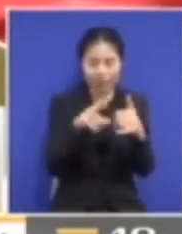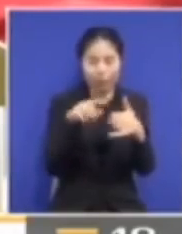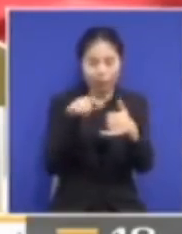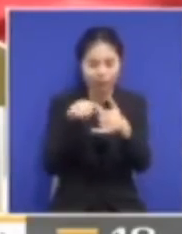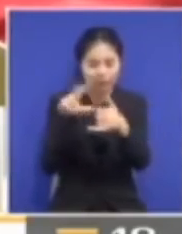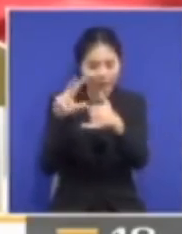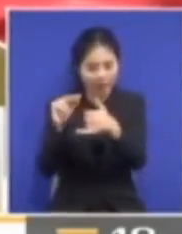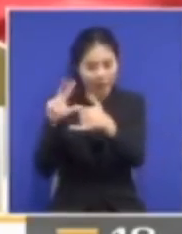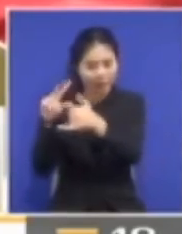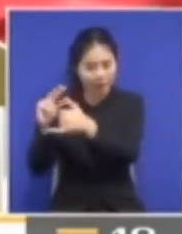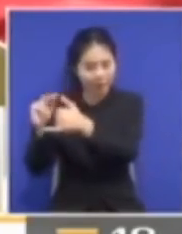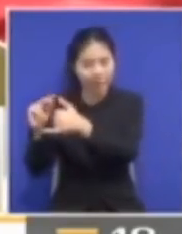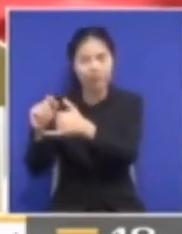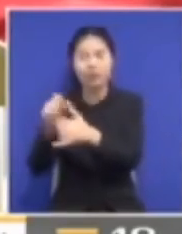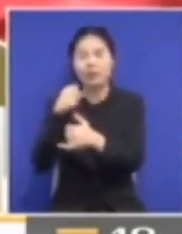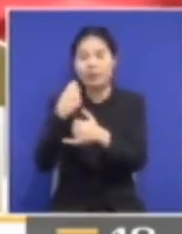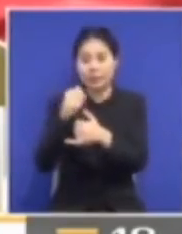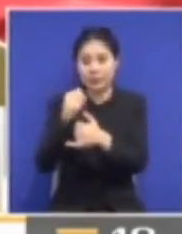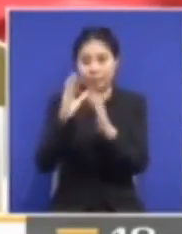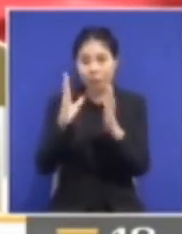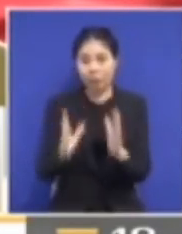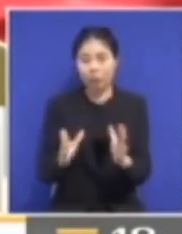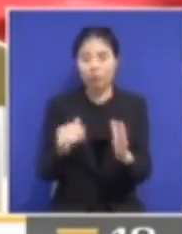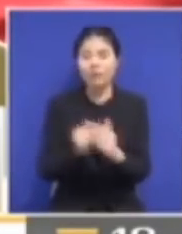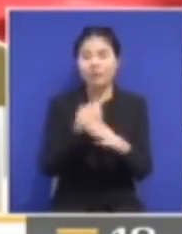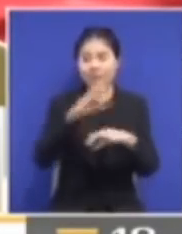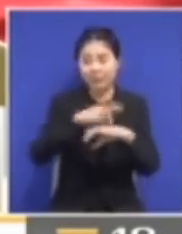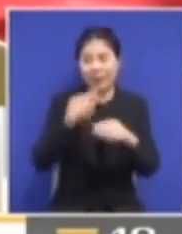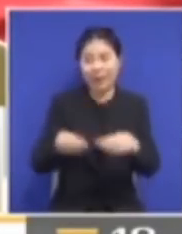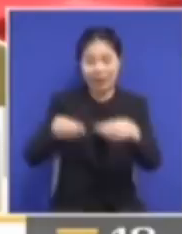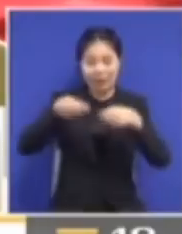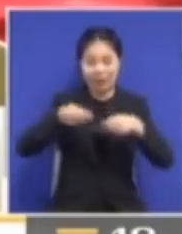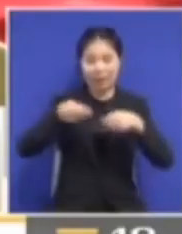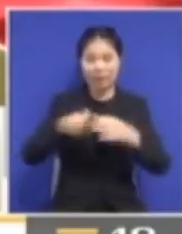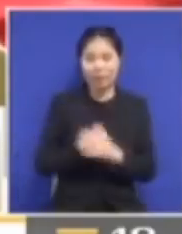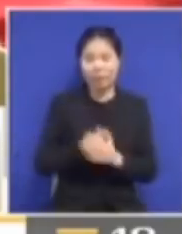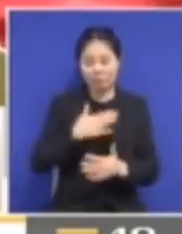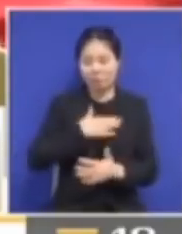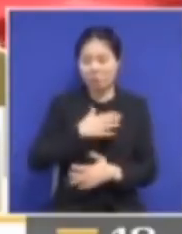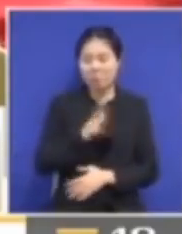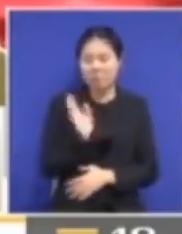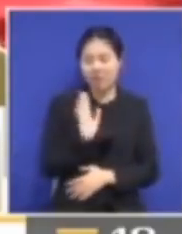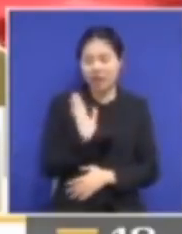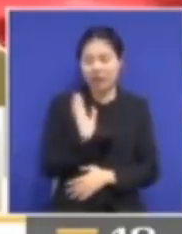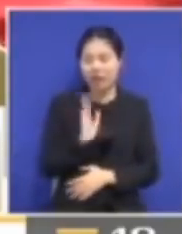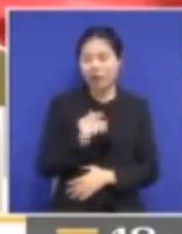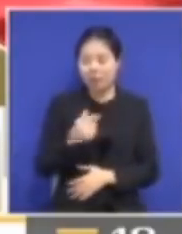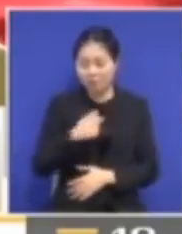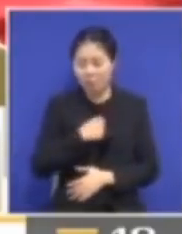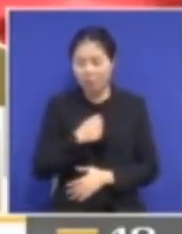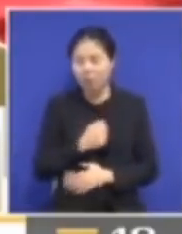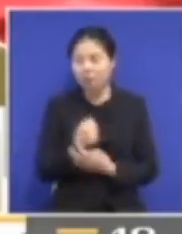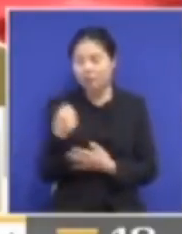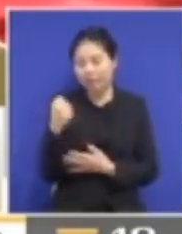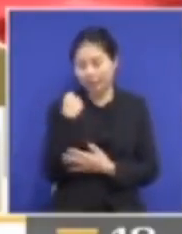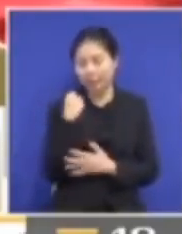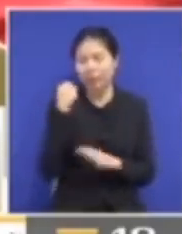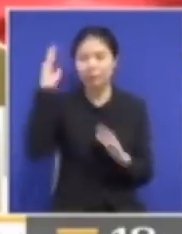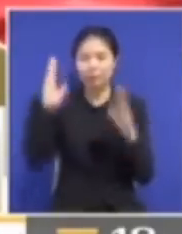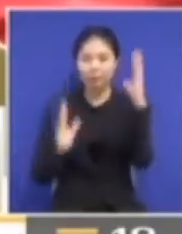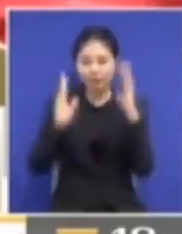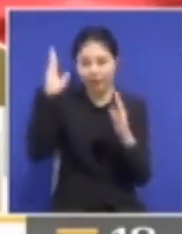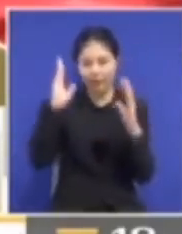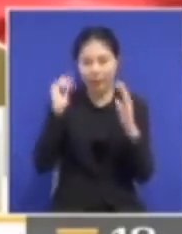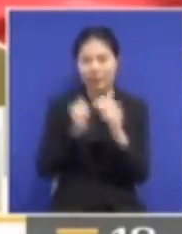แหน่งไปด้วยผมก็ตอบไปไม่ได้หรอกนะครับนะผมยึดมั่นในการปกครองระบอบประชาธิปไตยไม่ใช่เ